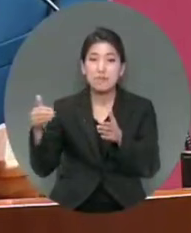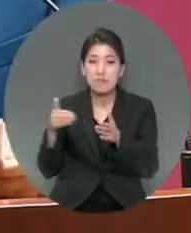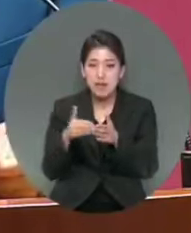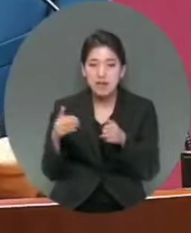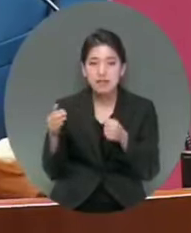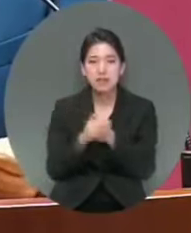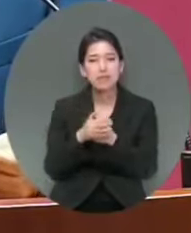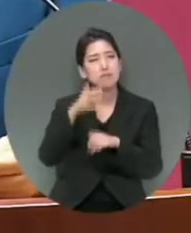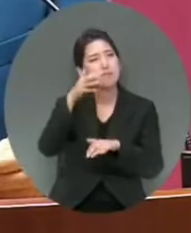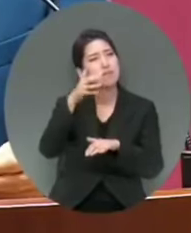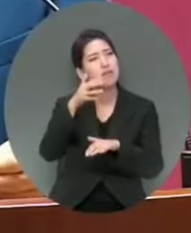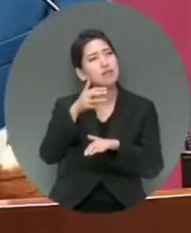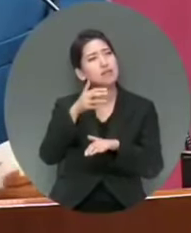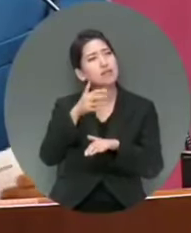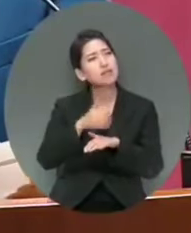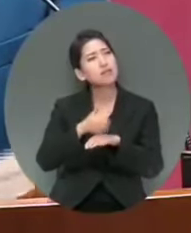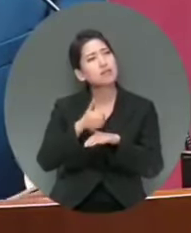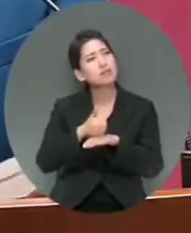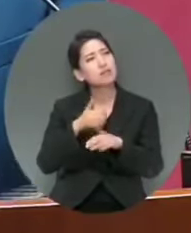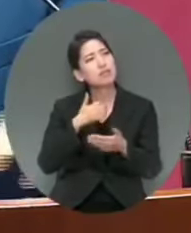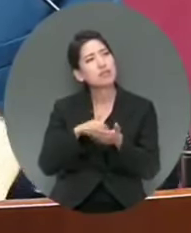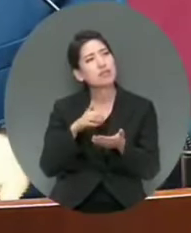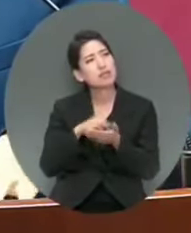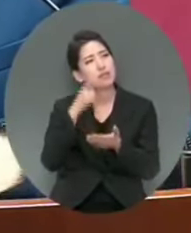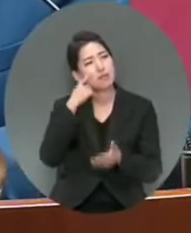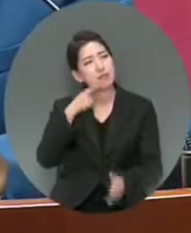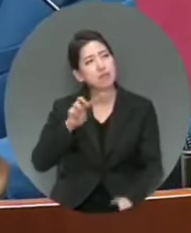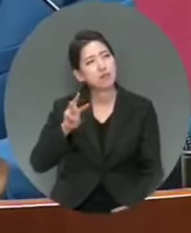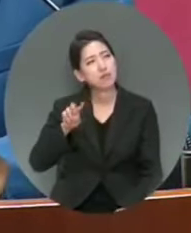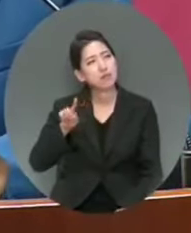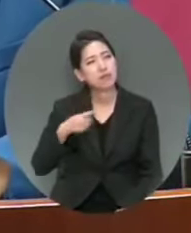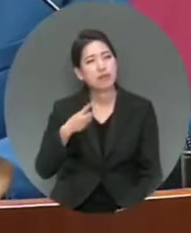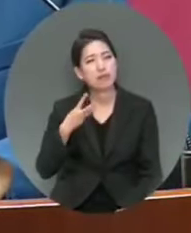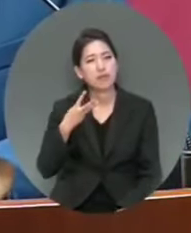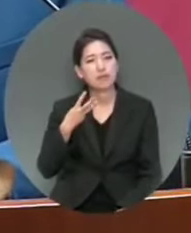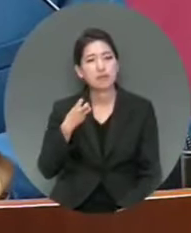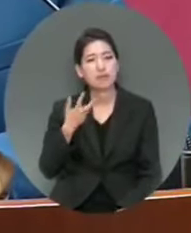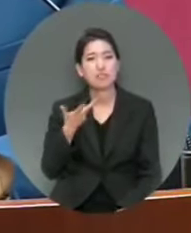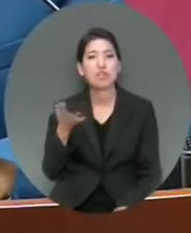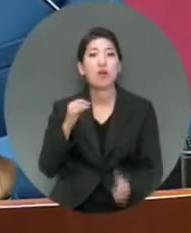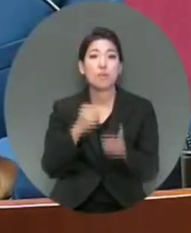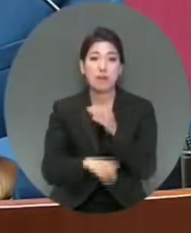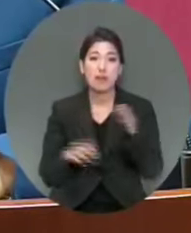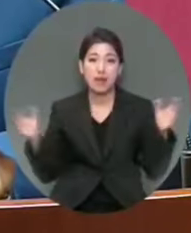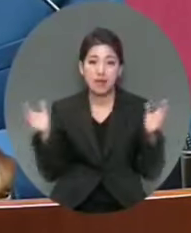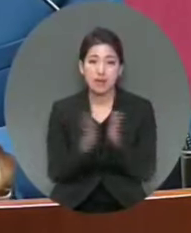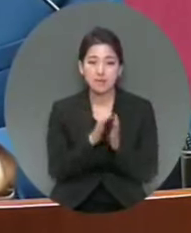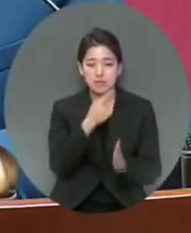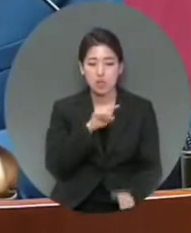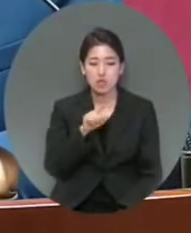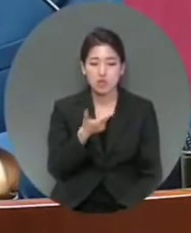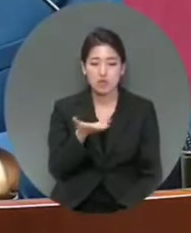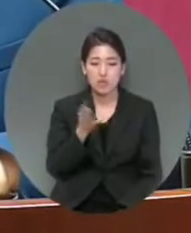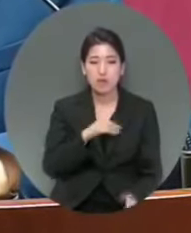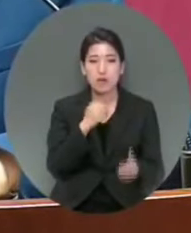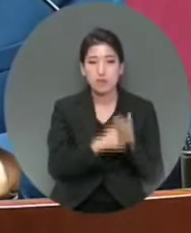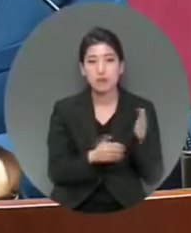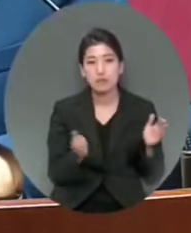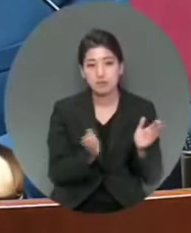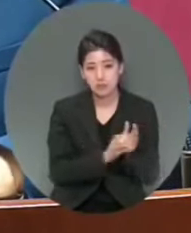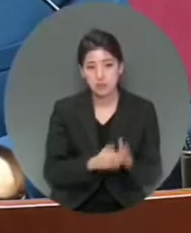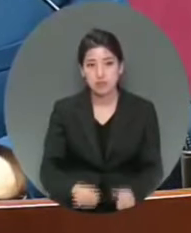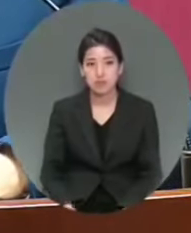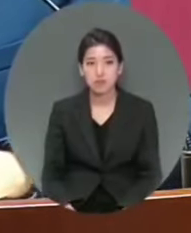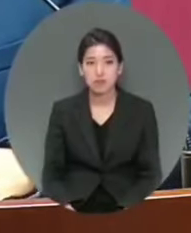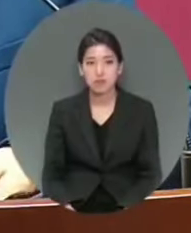마지막 연차 소요 감소 1137억 이런 걸 감안해서 약 1600억 감액을 했고 이거 합하면